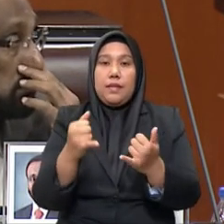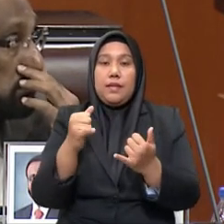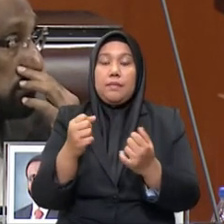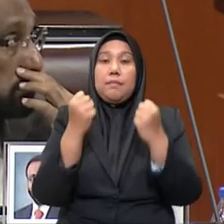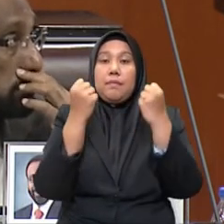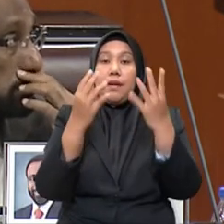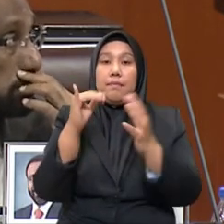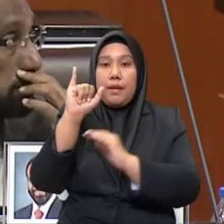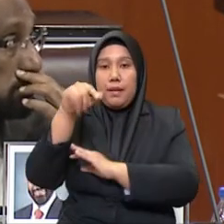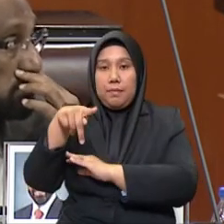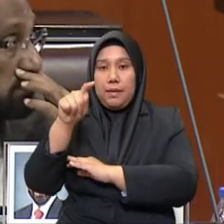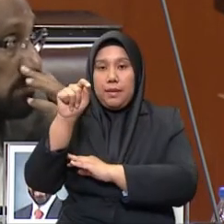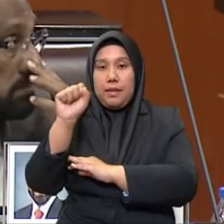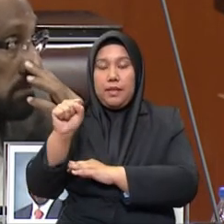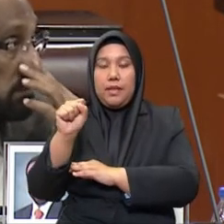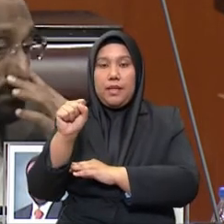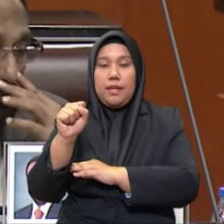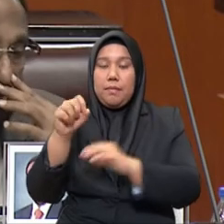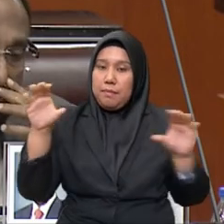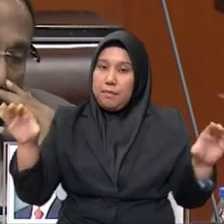menjalankan kursus